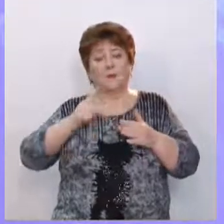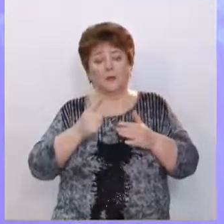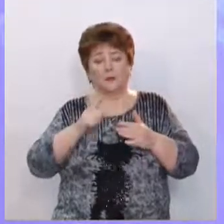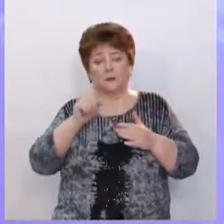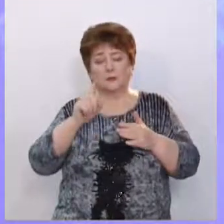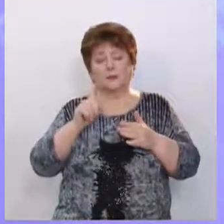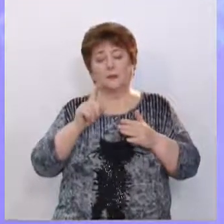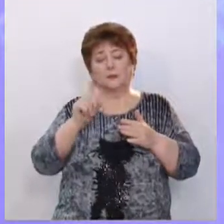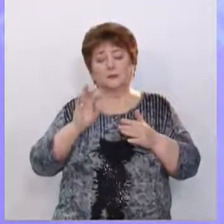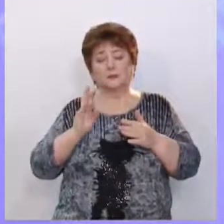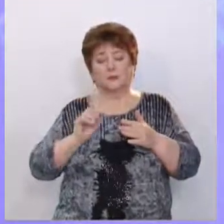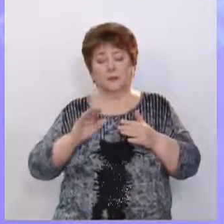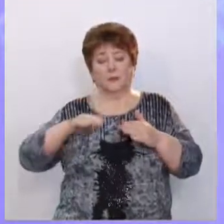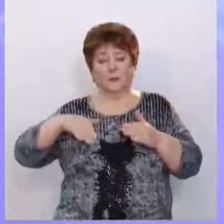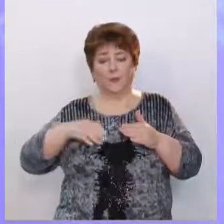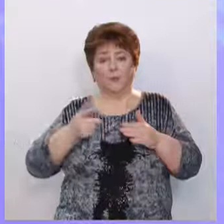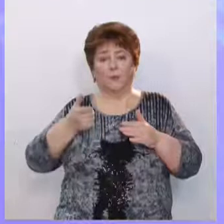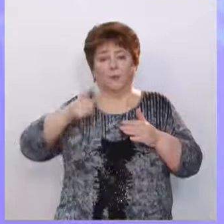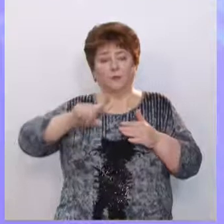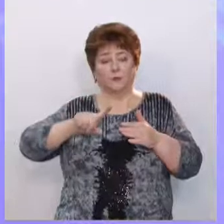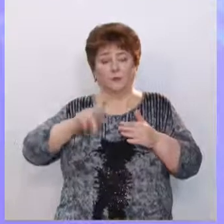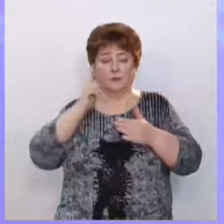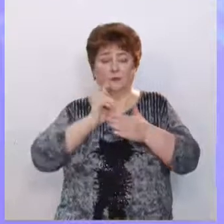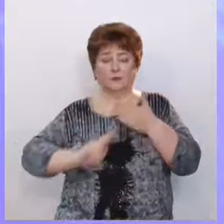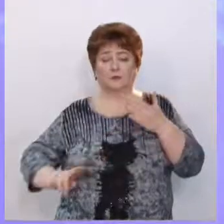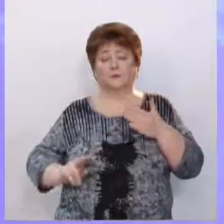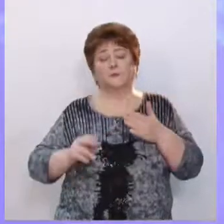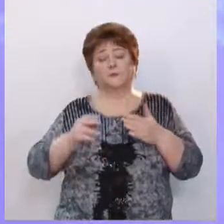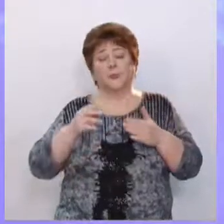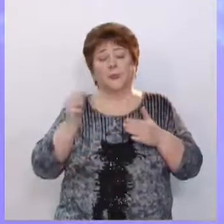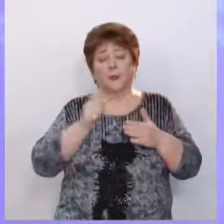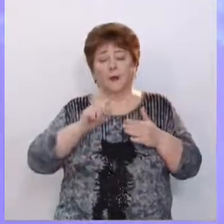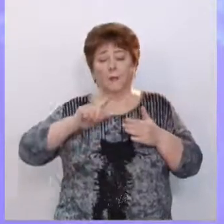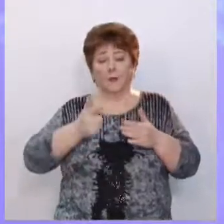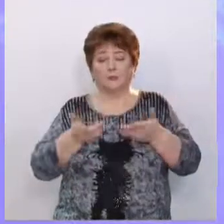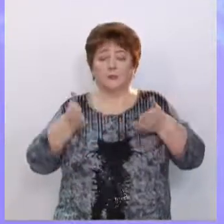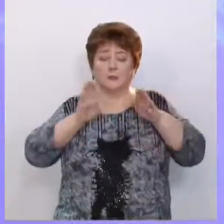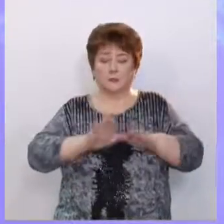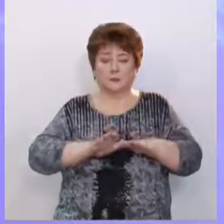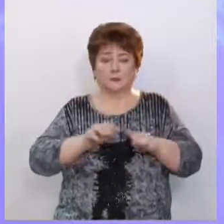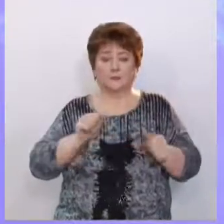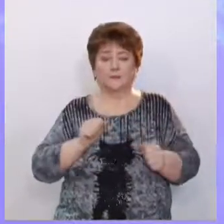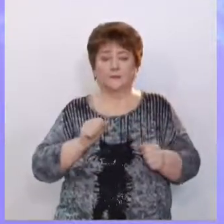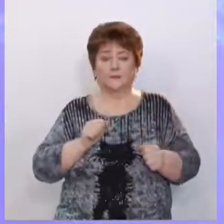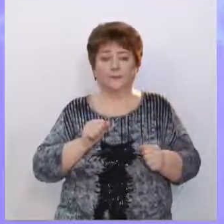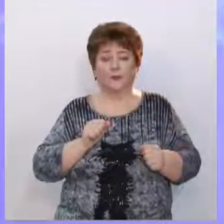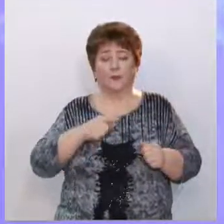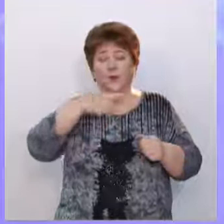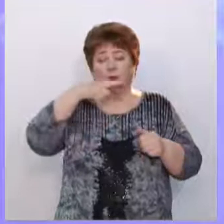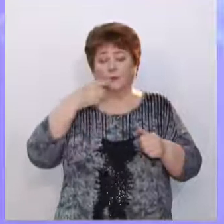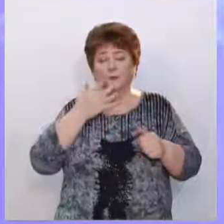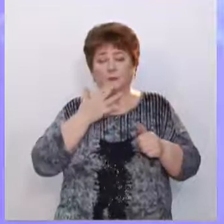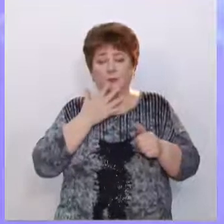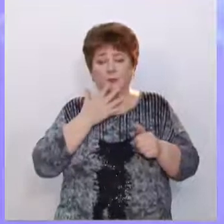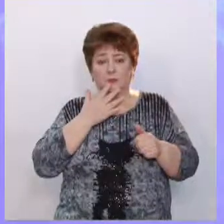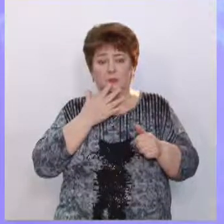знак. Затем твердый знак исчез, а мягкий знак остался. В русском